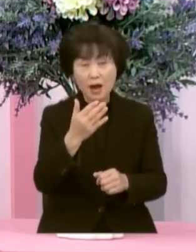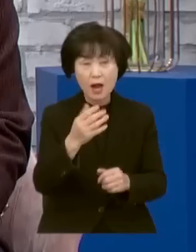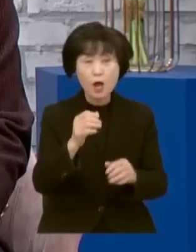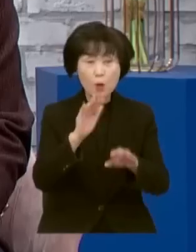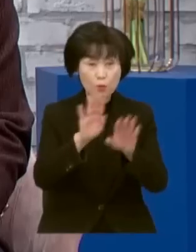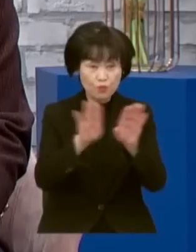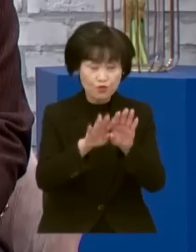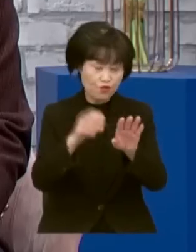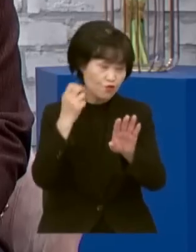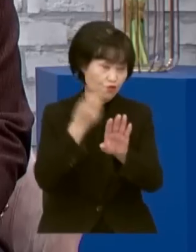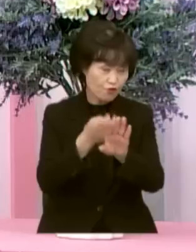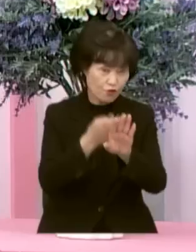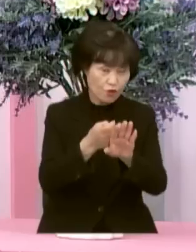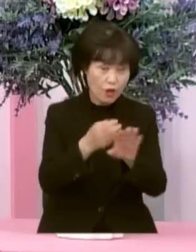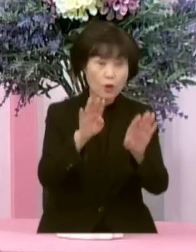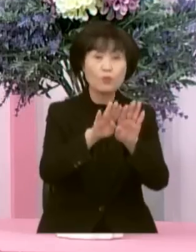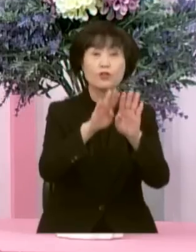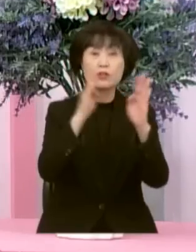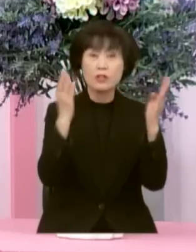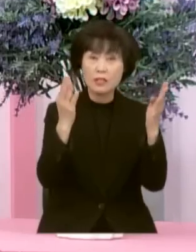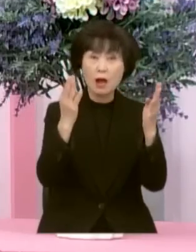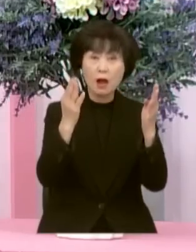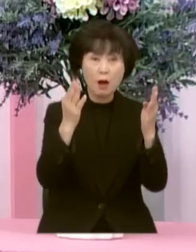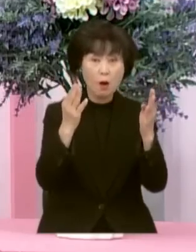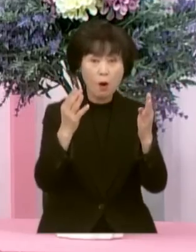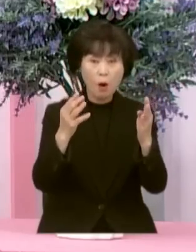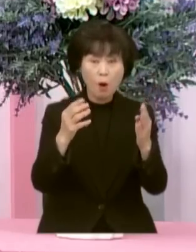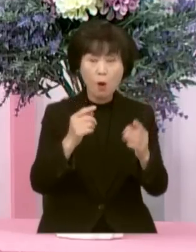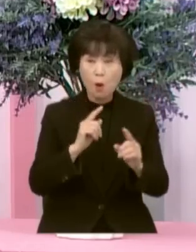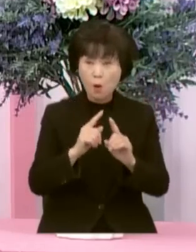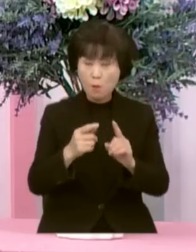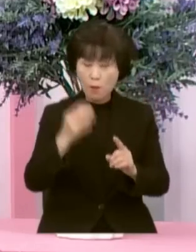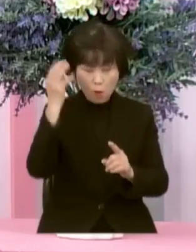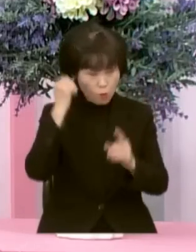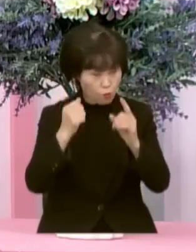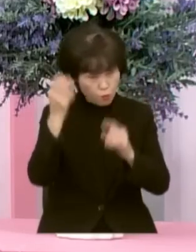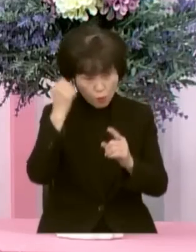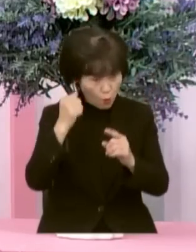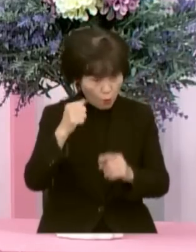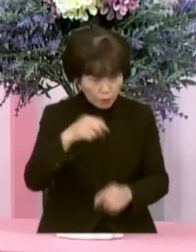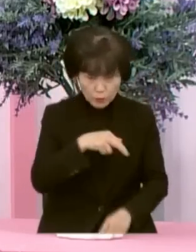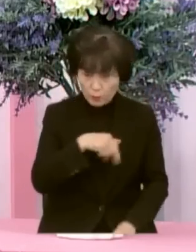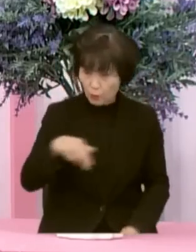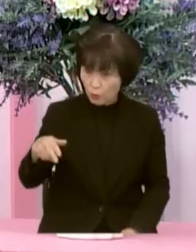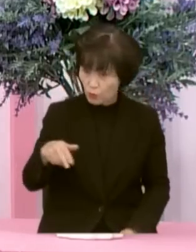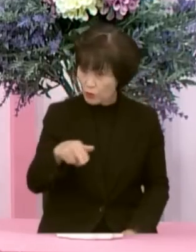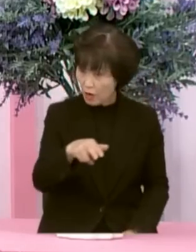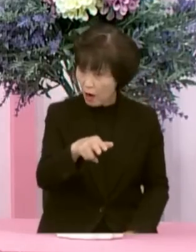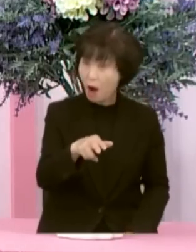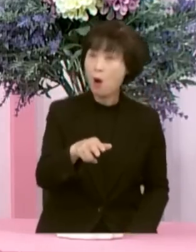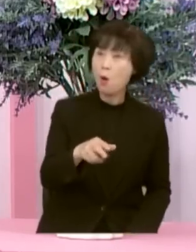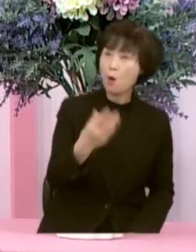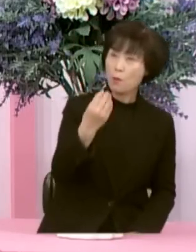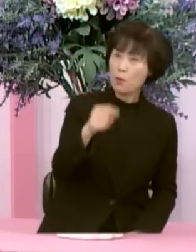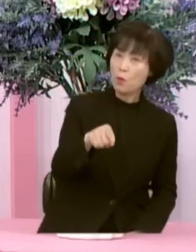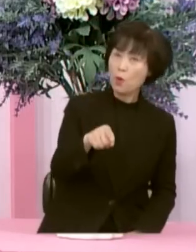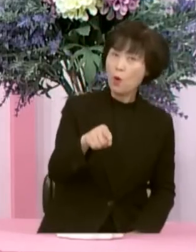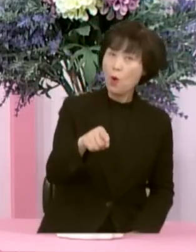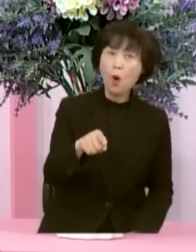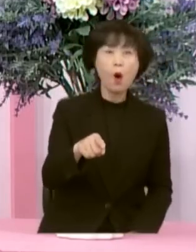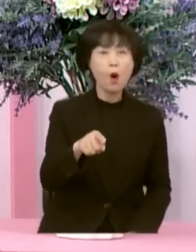있더라는 거예요. 진리가 너무 알고 싶었던 저는 그렇게 단호하게 멋있게 얘기하실 수 있는